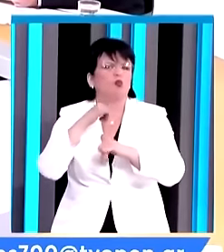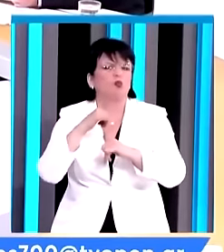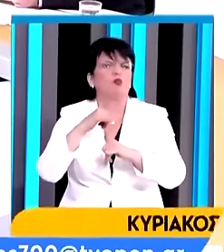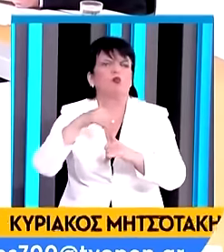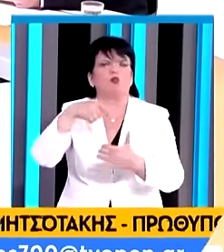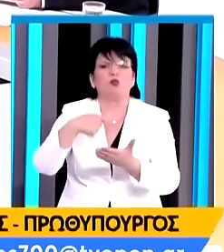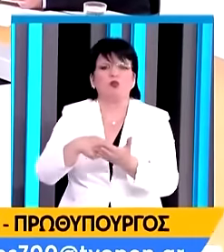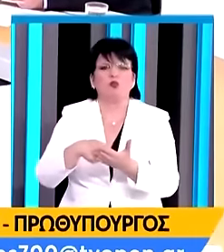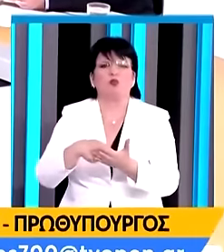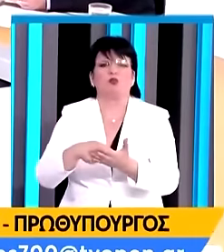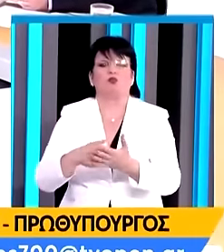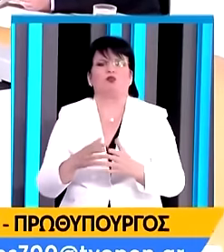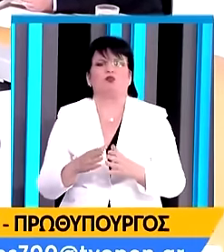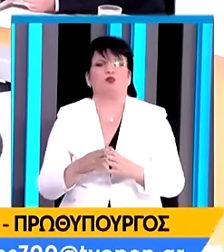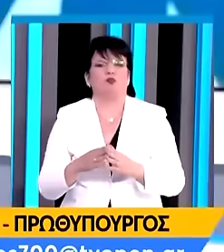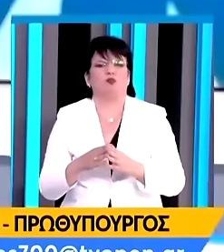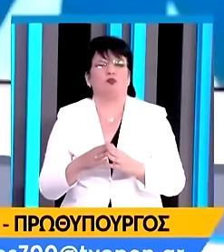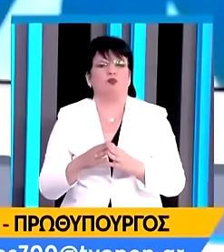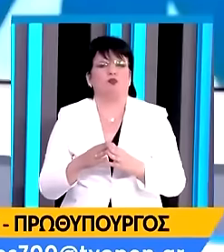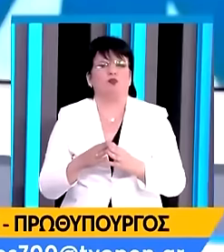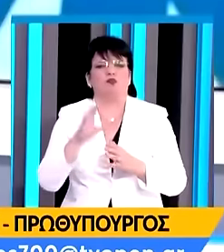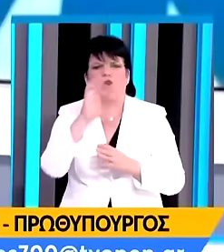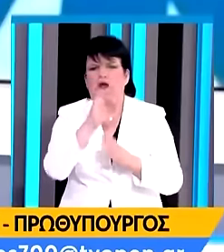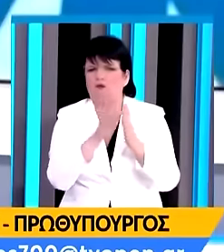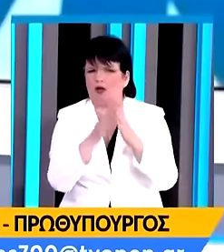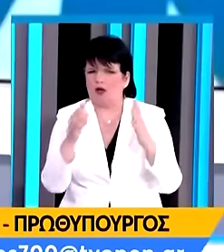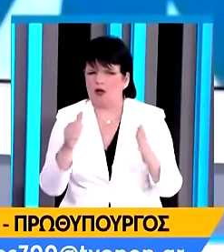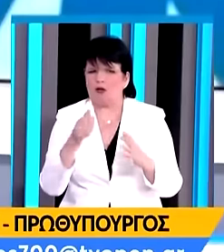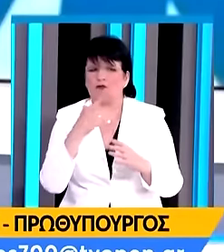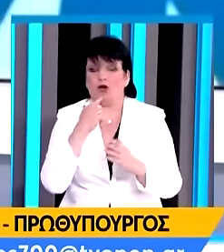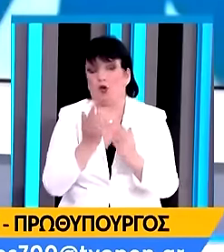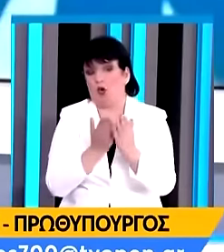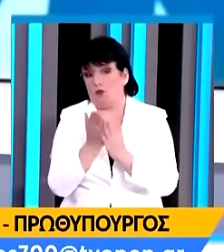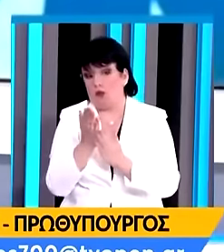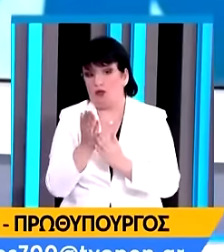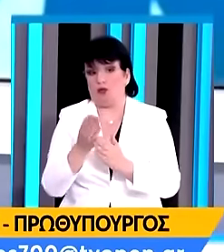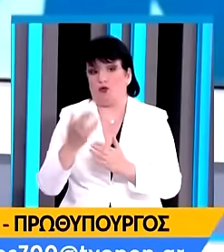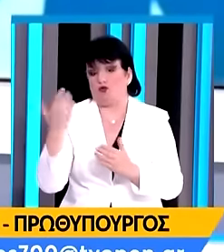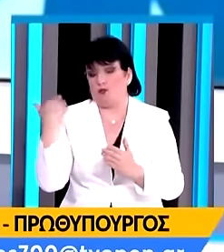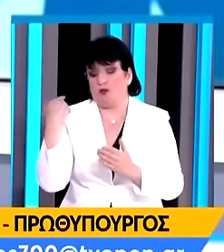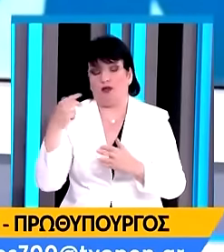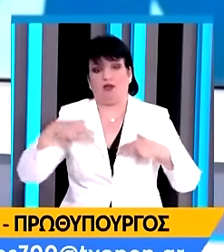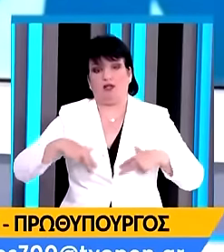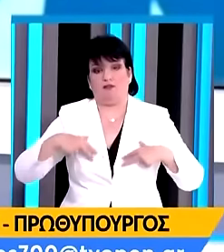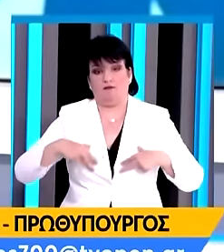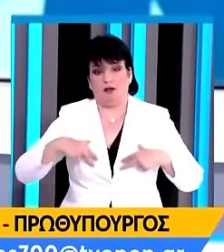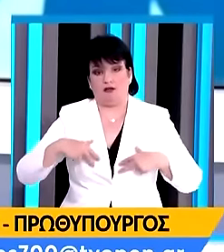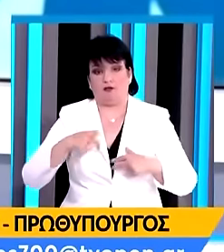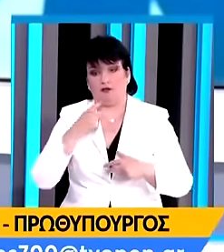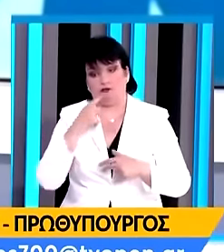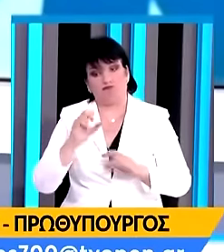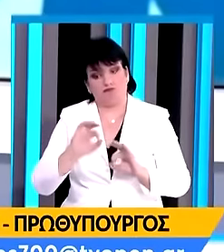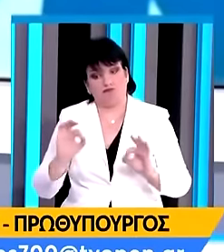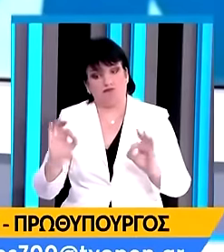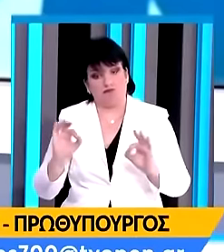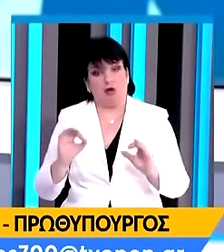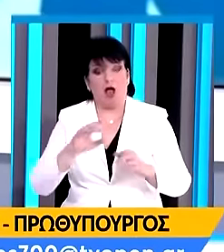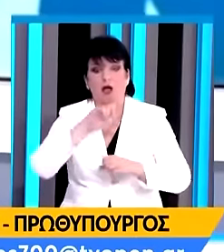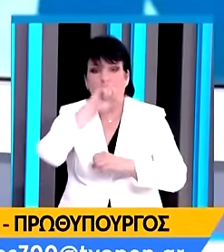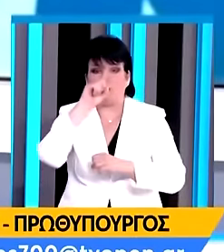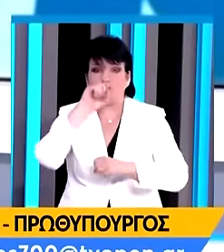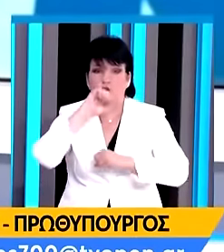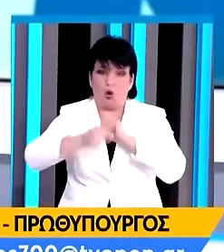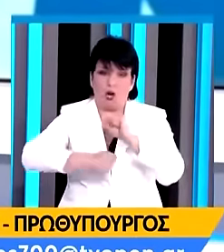ο εξυγχρονισμός των F-16, κάτι που, επειδή εγώ είμαι δίκαιος, ξεκίνησε από την προηγούμενη κυβέρνηση, αλλά πρακτικά είχαμε μεγάλες